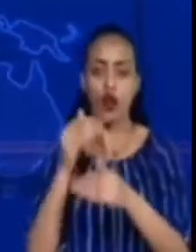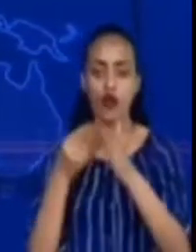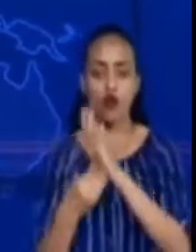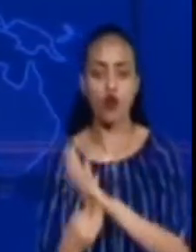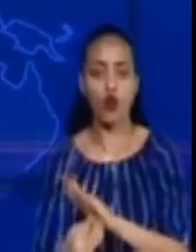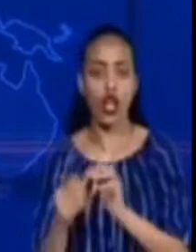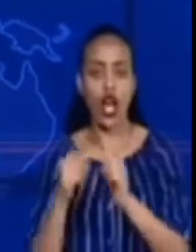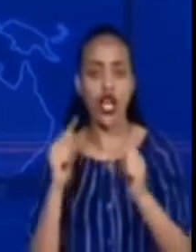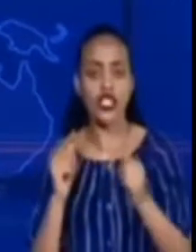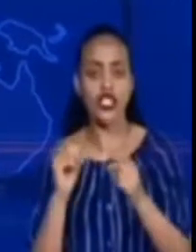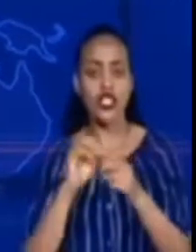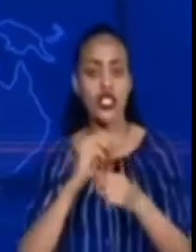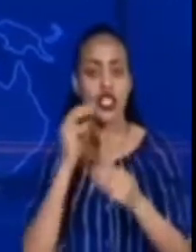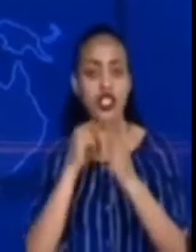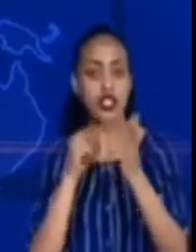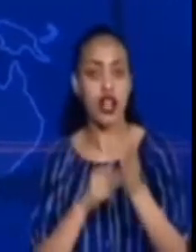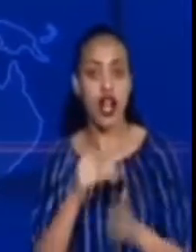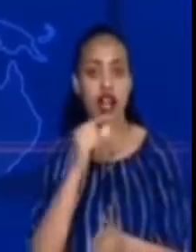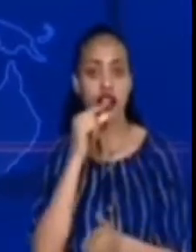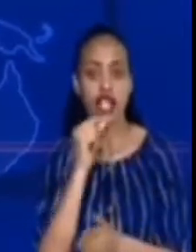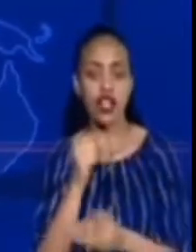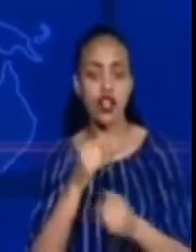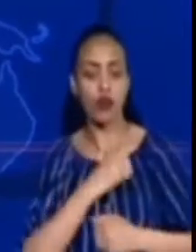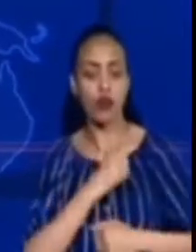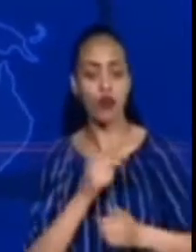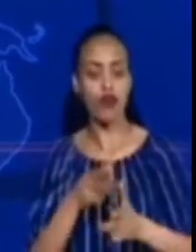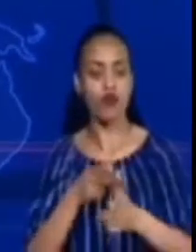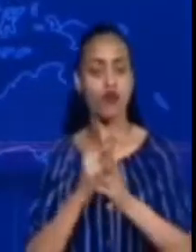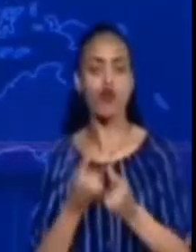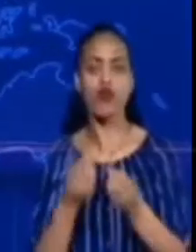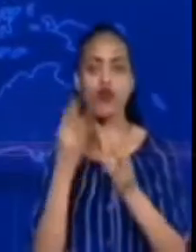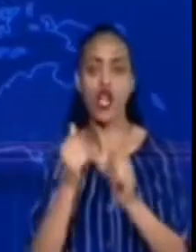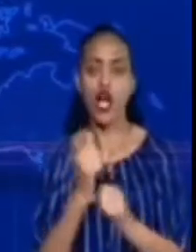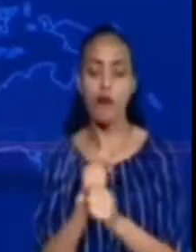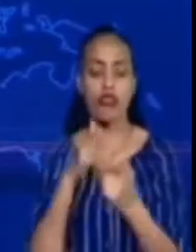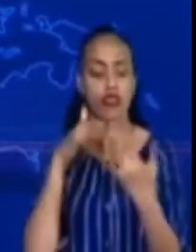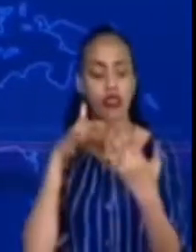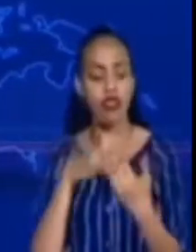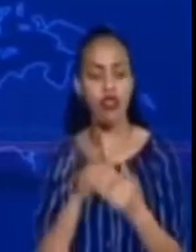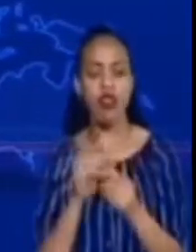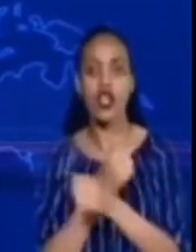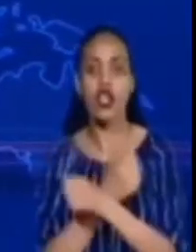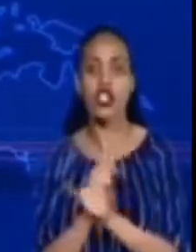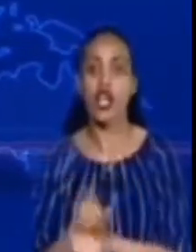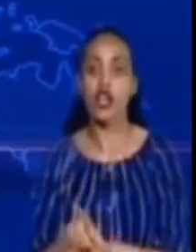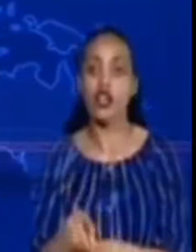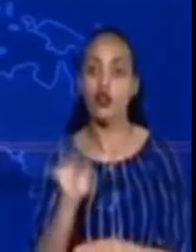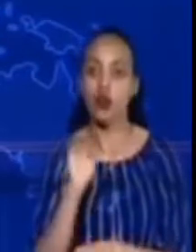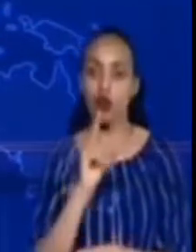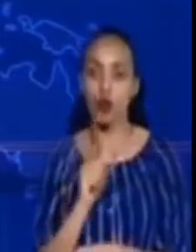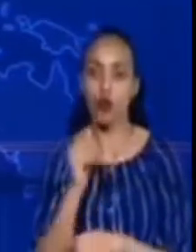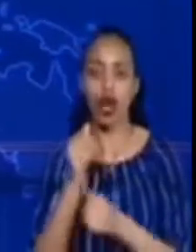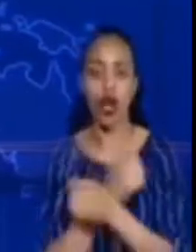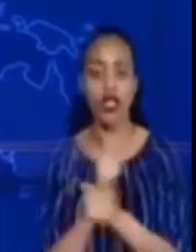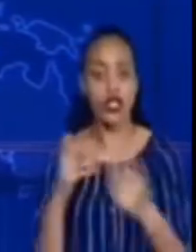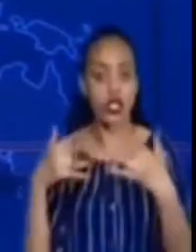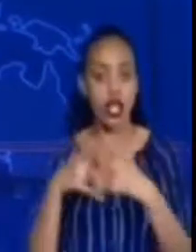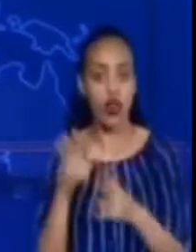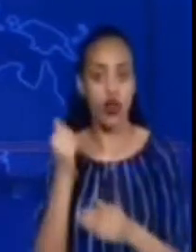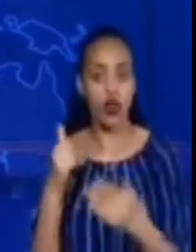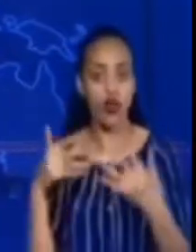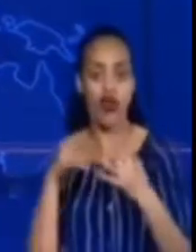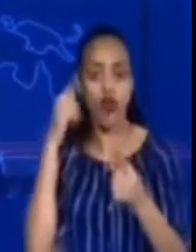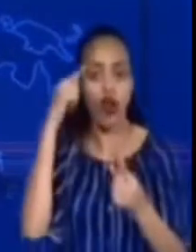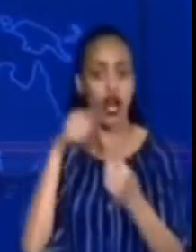ነው እንቀነጥስለት ተነከከኩም ለዚህ ነው ዛሬ ዘመድኩን መሞቻውን ስለሚያቅ ምናለ እግዚአብሔር ወይ ጌታ